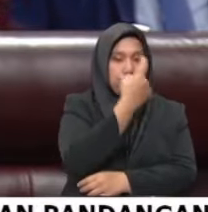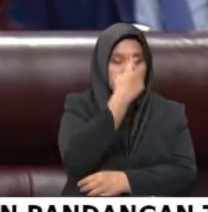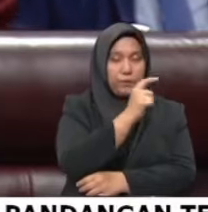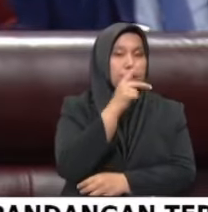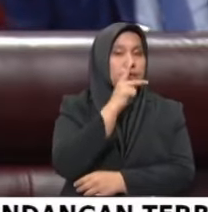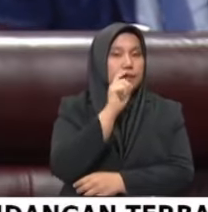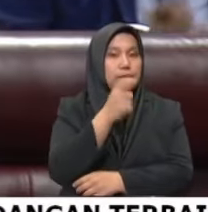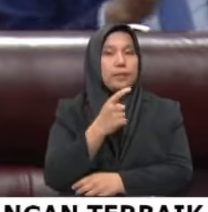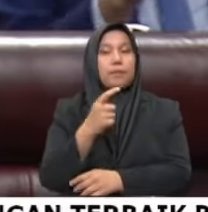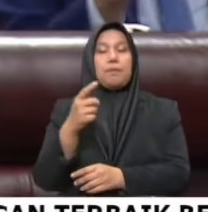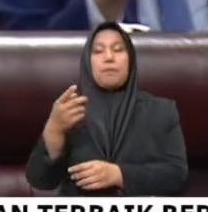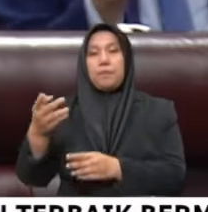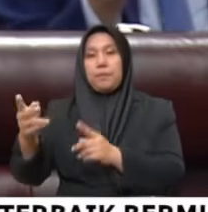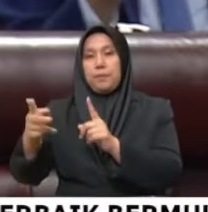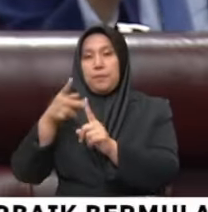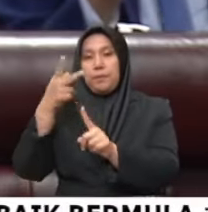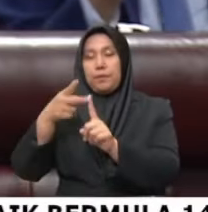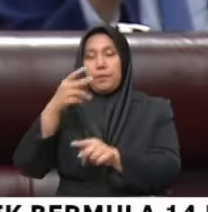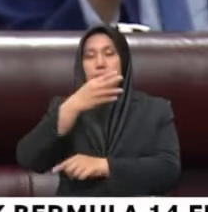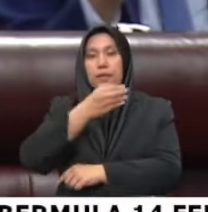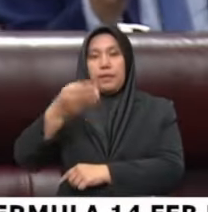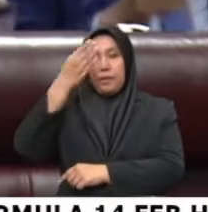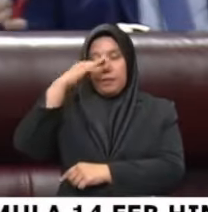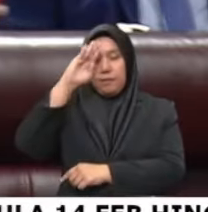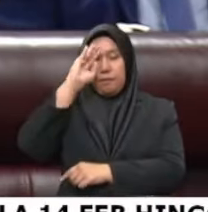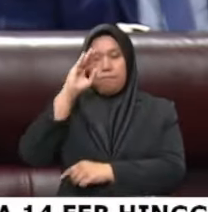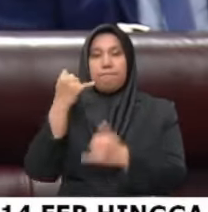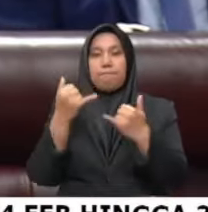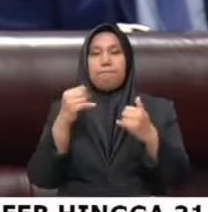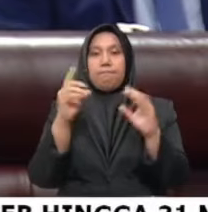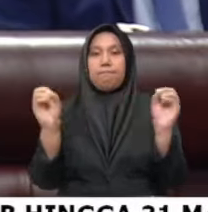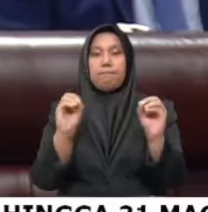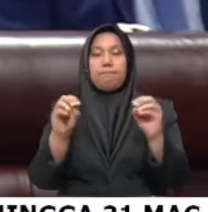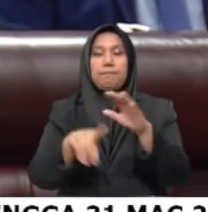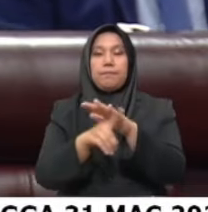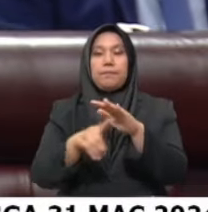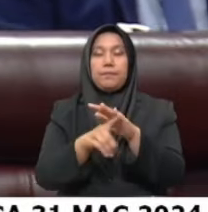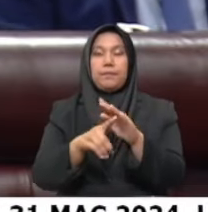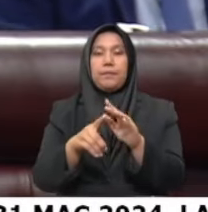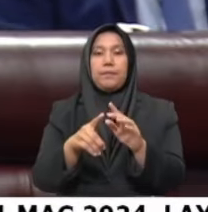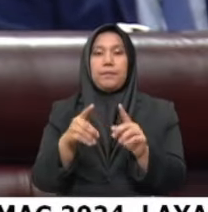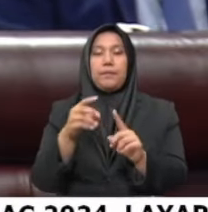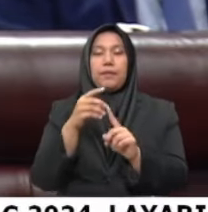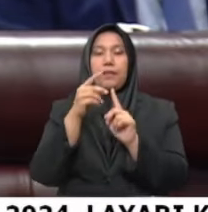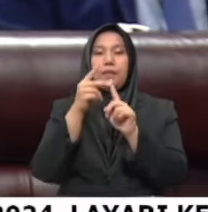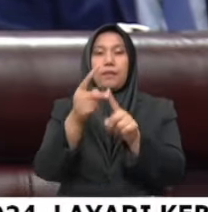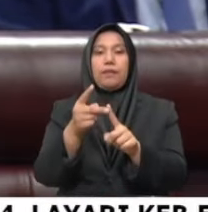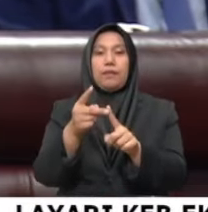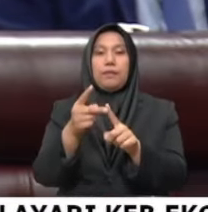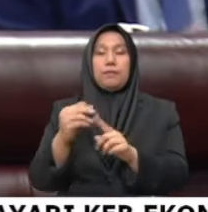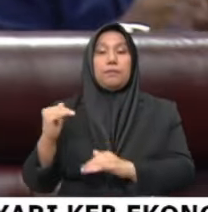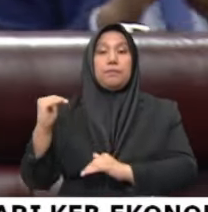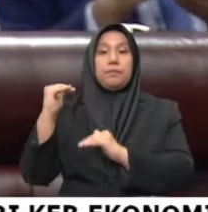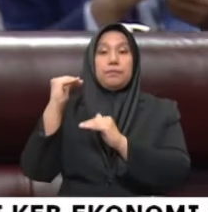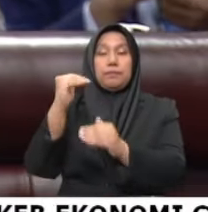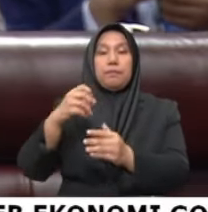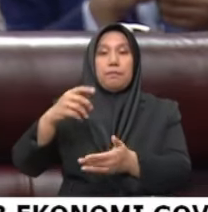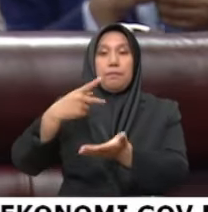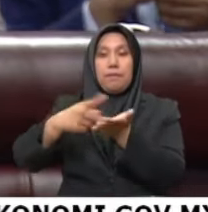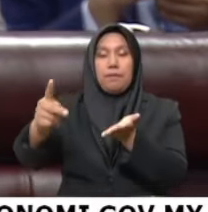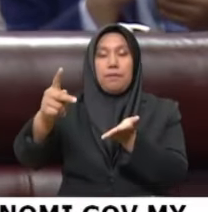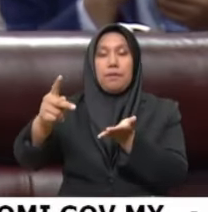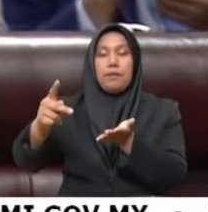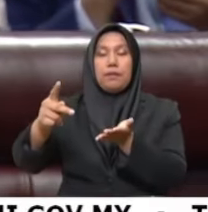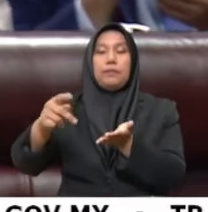Tuan Yang di-Pertua, pada masa ini tiada dasar khusus berhubung pampasan kepada kerajaan negeri bagi mengekalkan